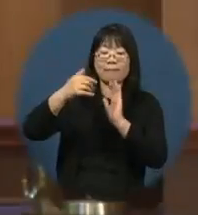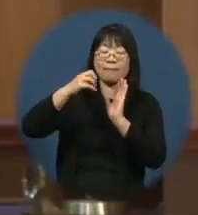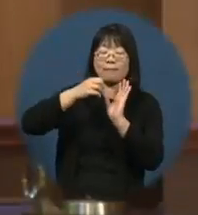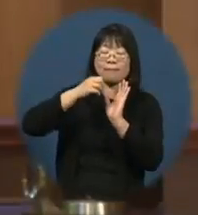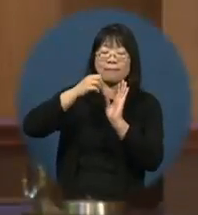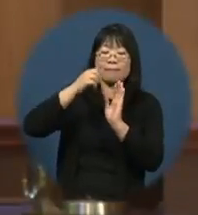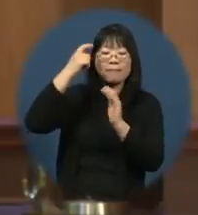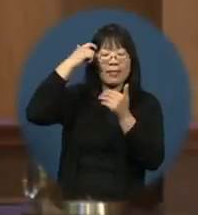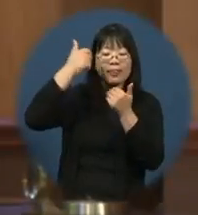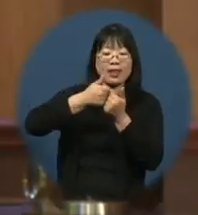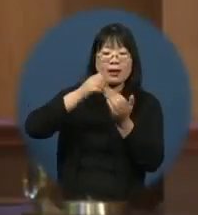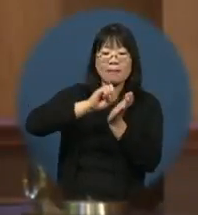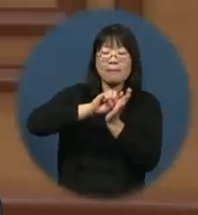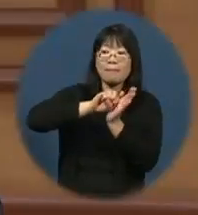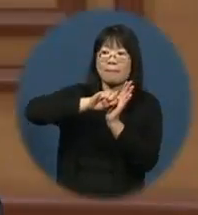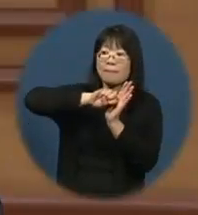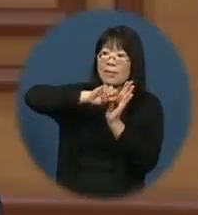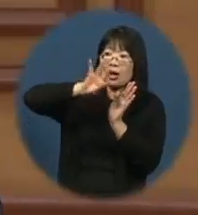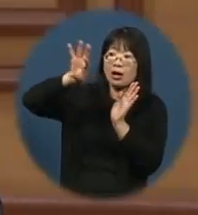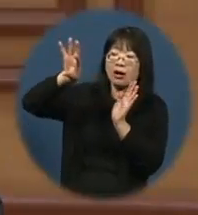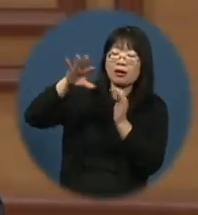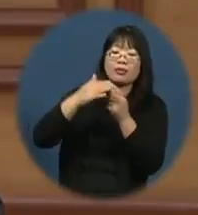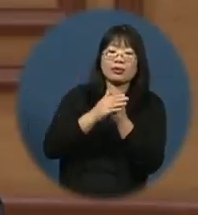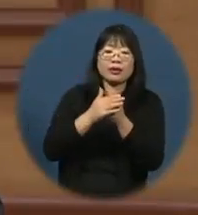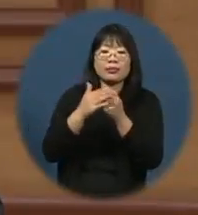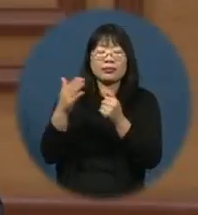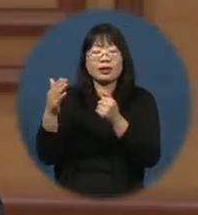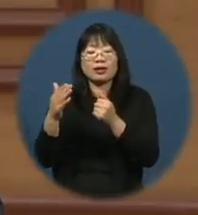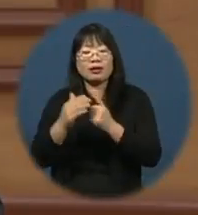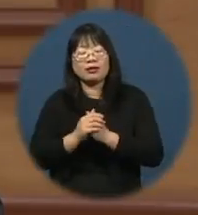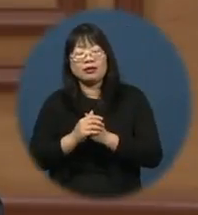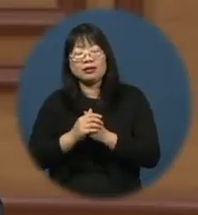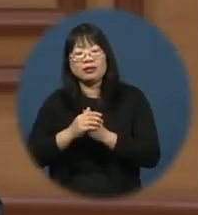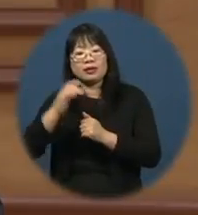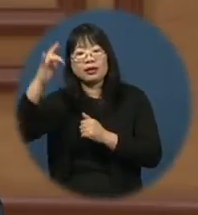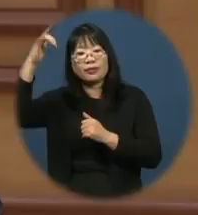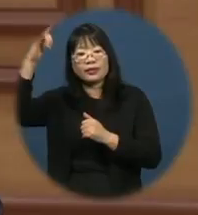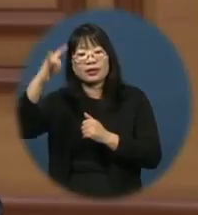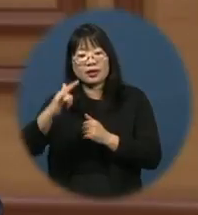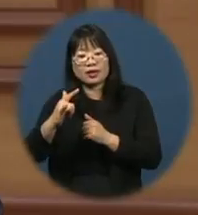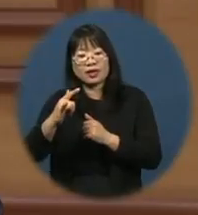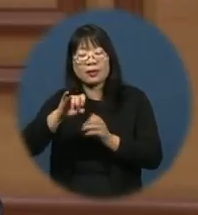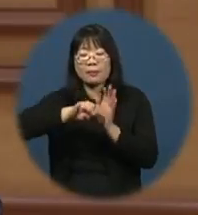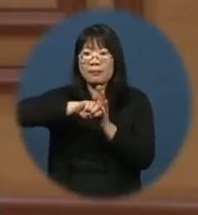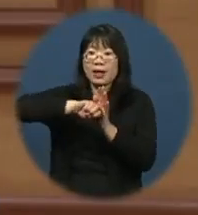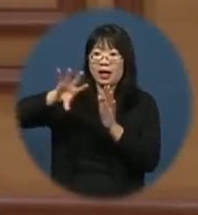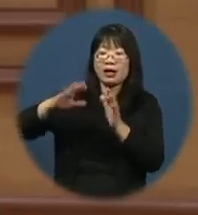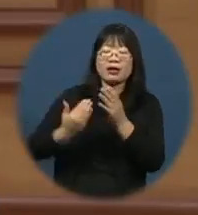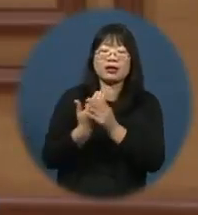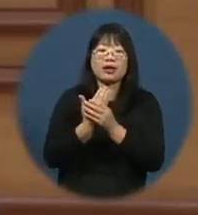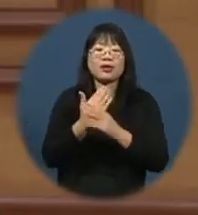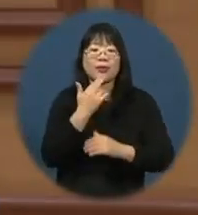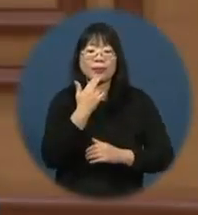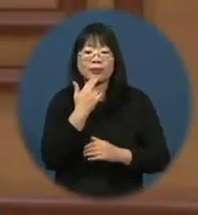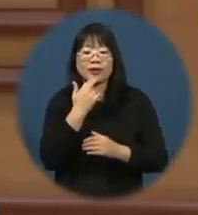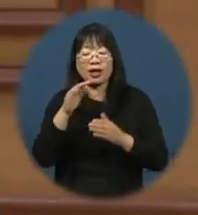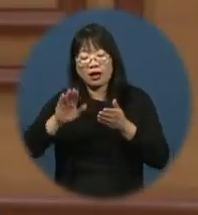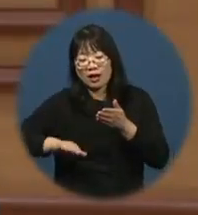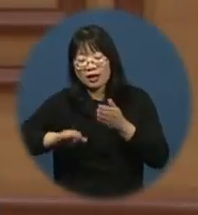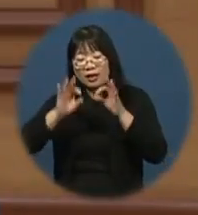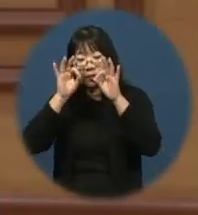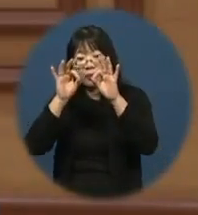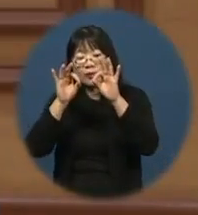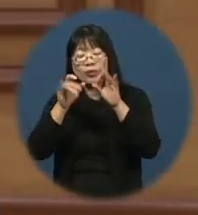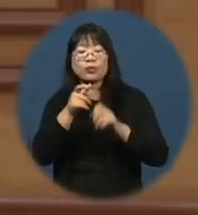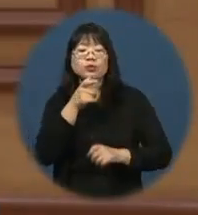하죠. 예, 예. 얼음이 일단 녹으면은 태양 반사가 더 이상 일어나지 않고 밑에 있는